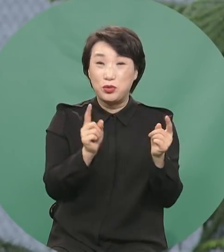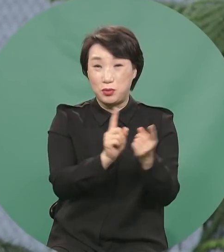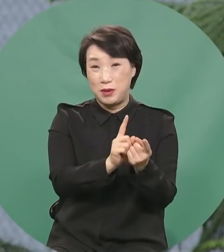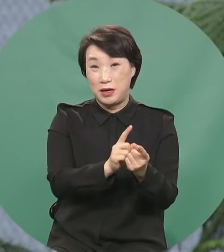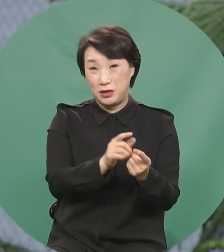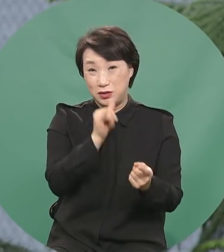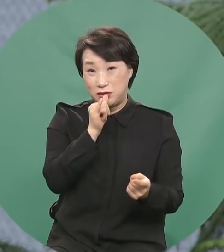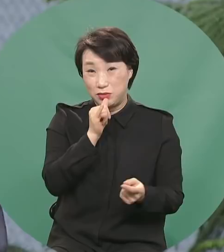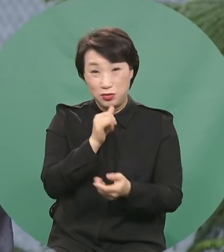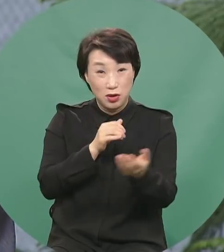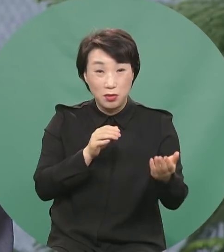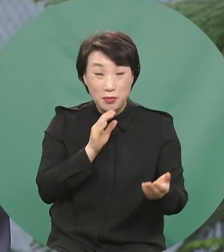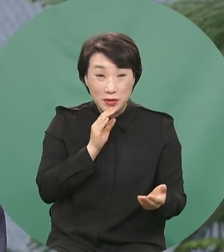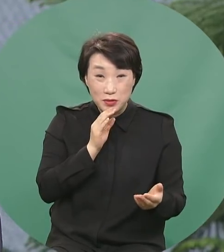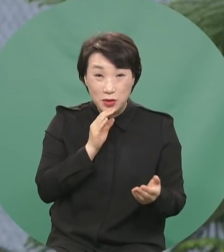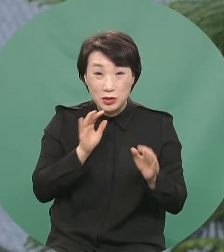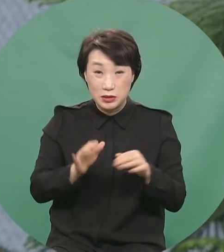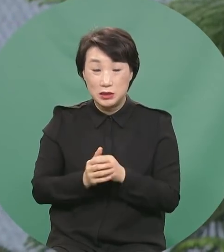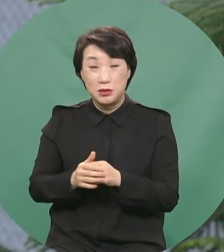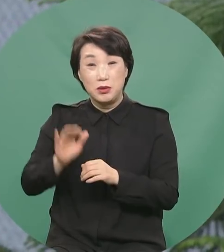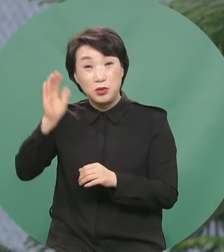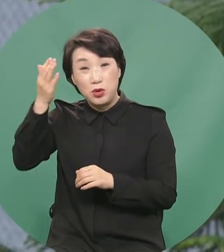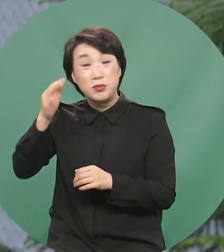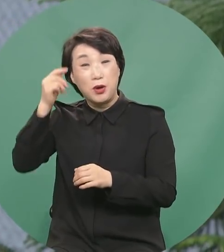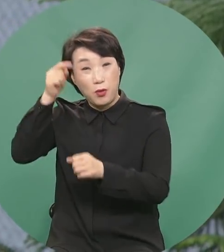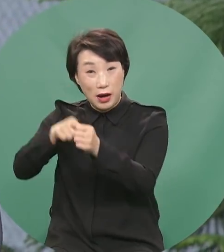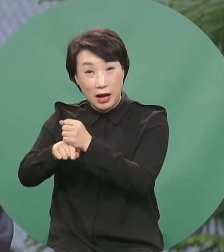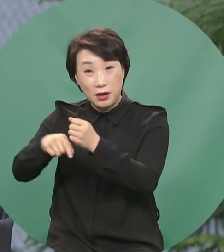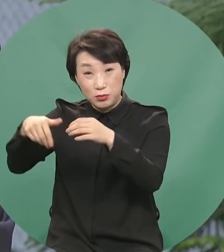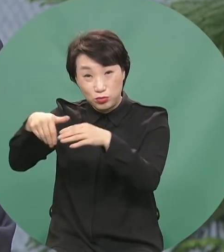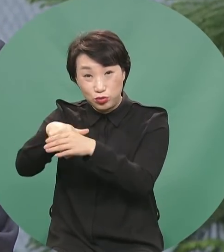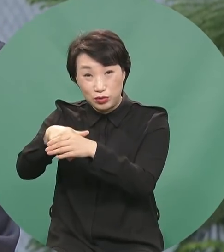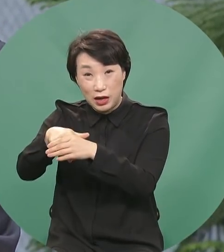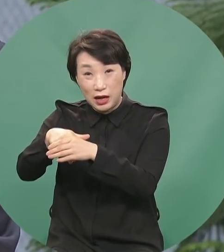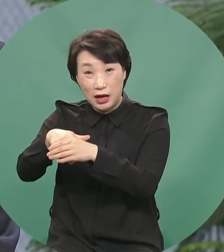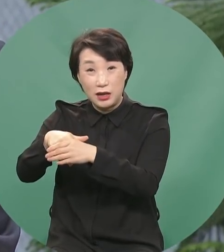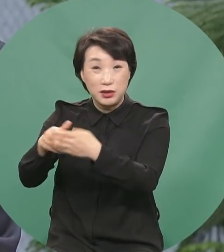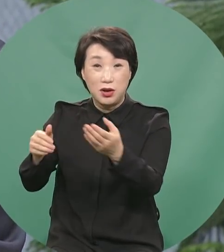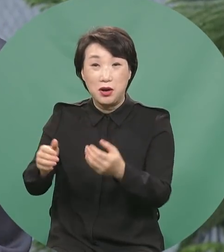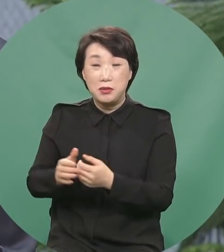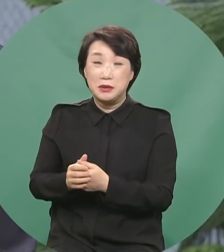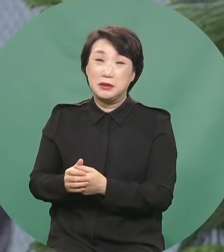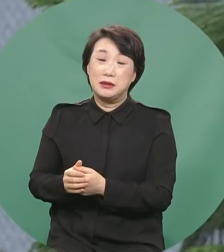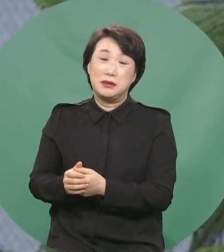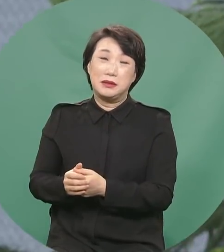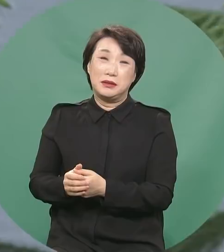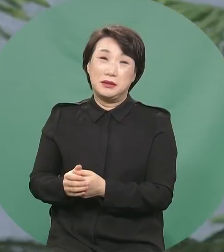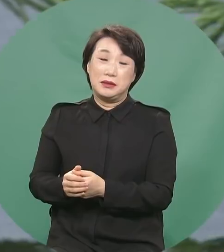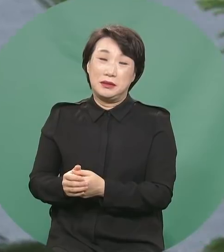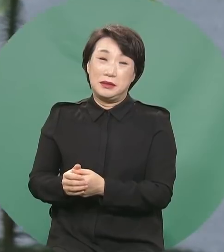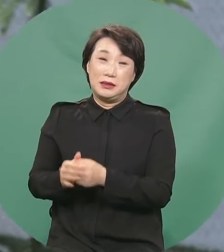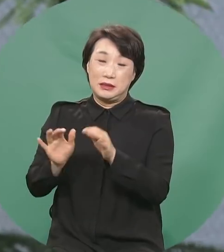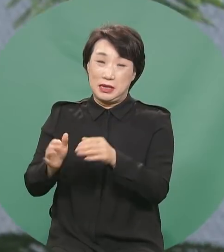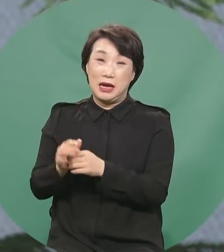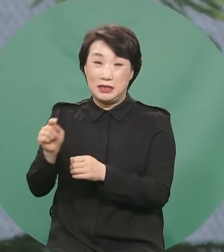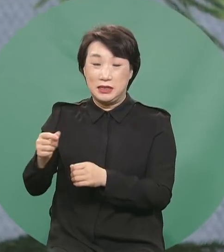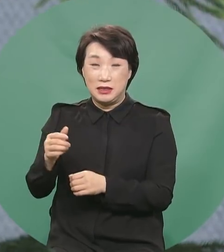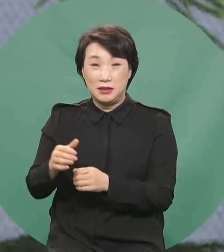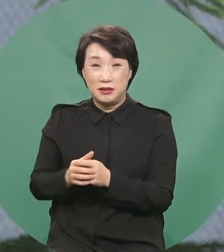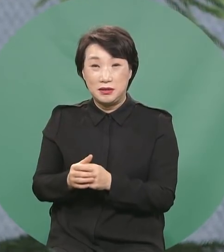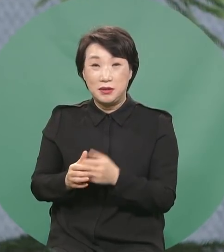문제들을 현대 과학 문명 쫙 넘어 있는 그